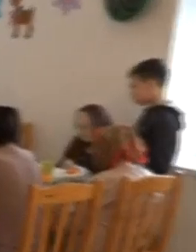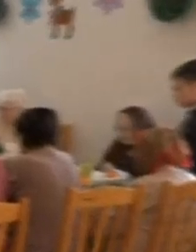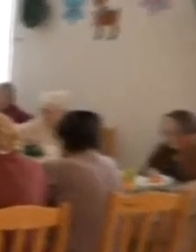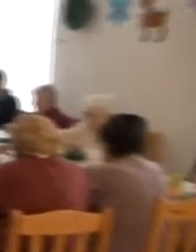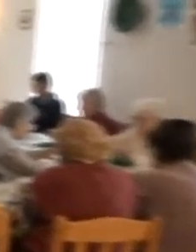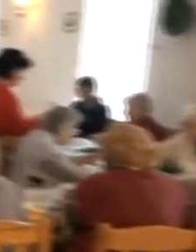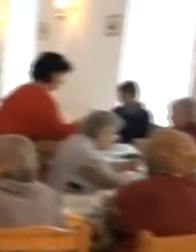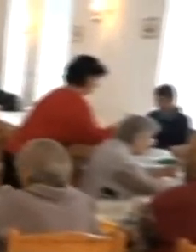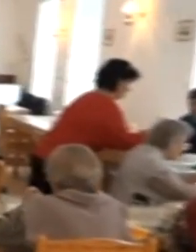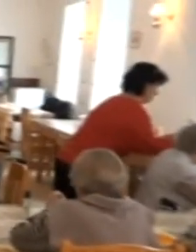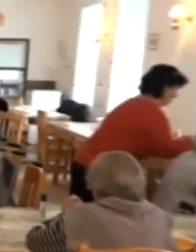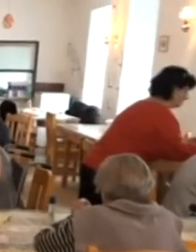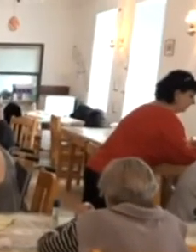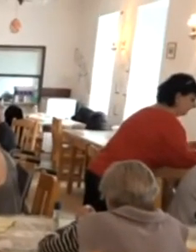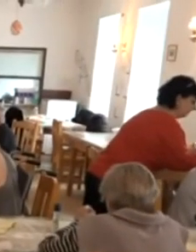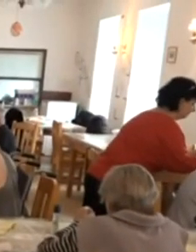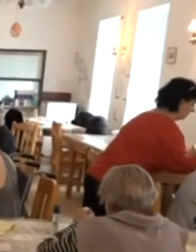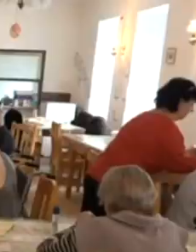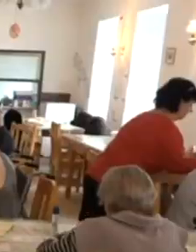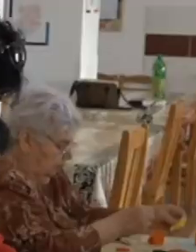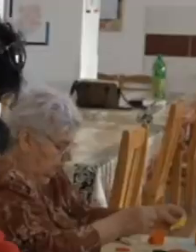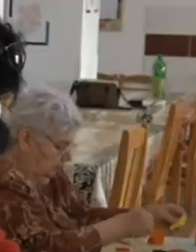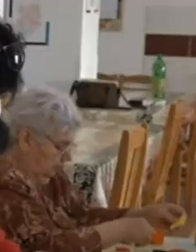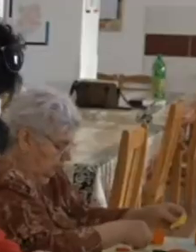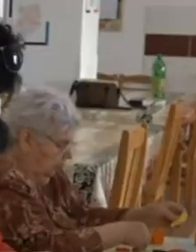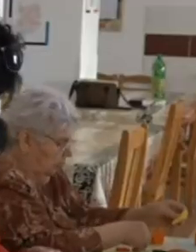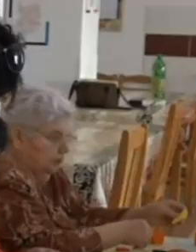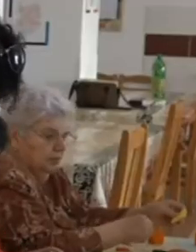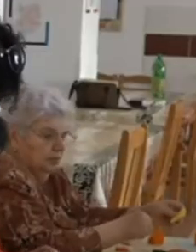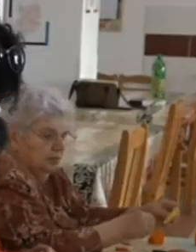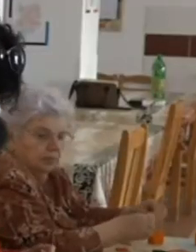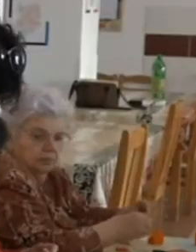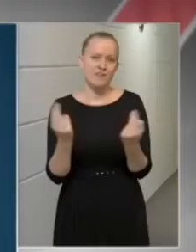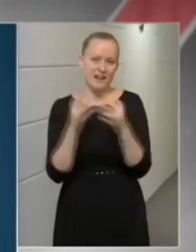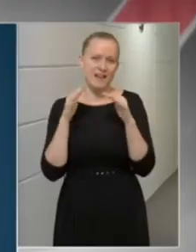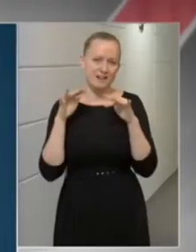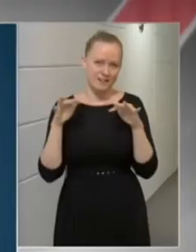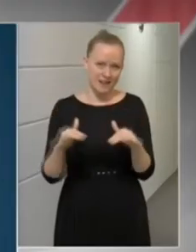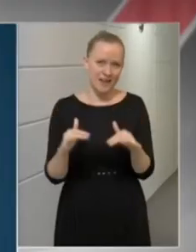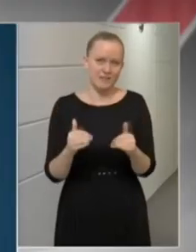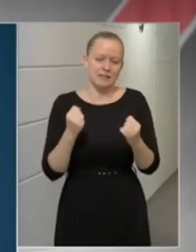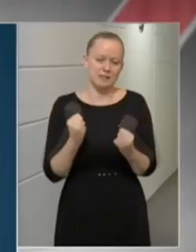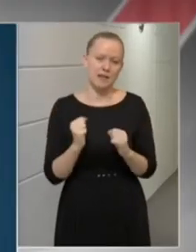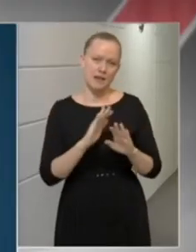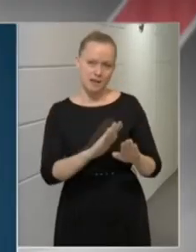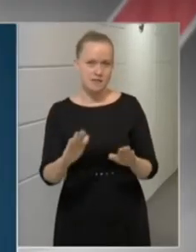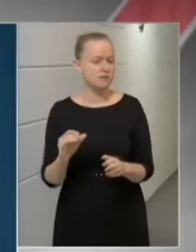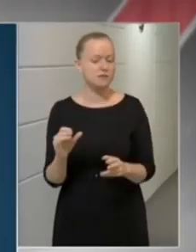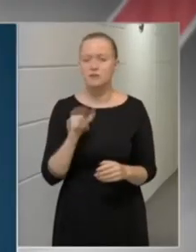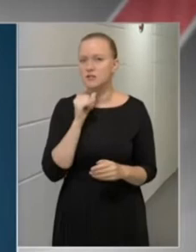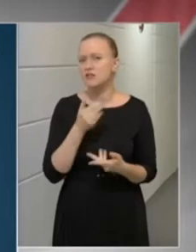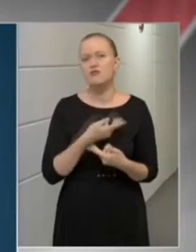vírus, négy olyan intézmény van, ahol 20 feletti az igazolt pozitív esetek száma. Nincsen könnyű dolga